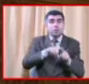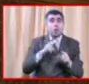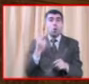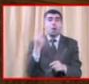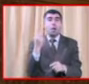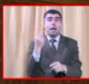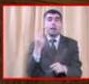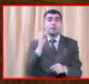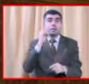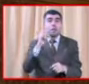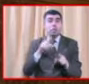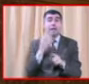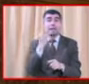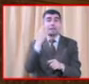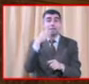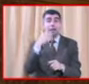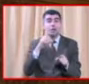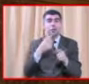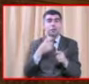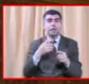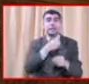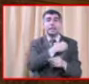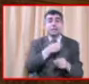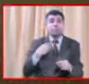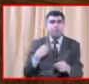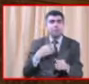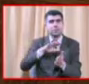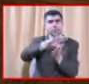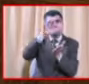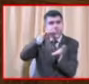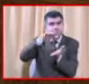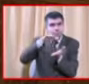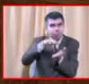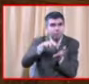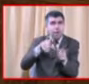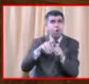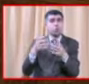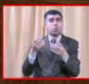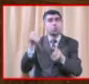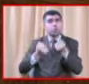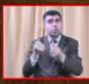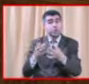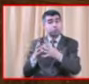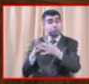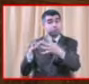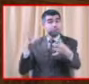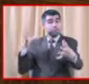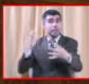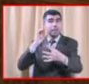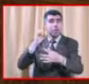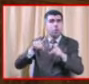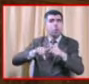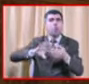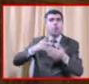يومين في بوميه في اقليم ميدلتنيت، انه مستشفى كبير فيه السكانير فيه ليغام فيه ليكوغراف فيه لونجيوغراف فيه اي